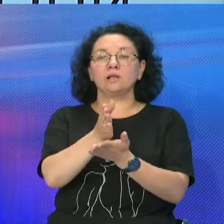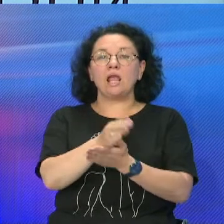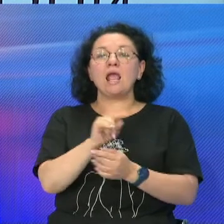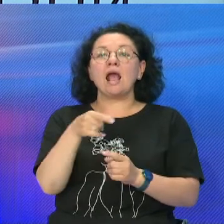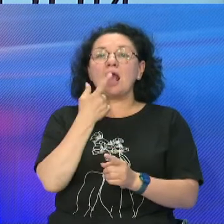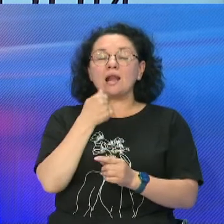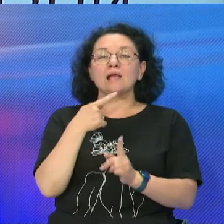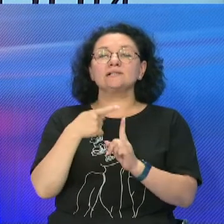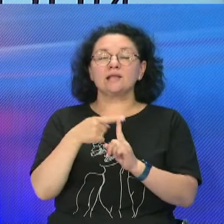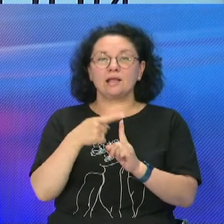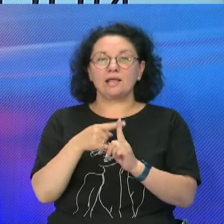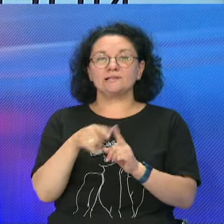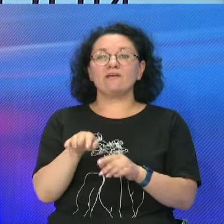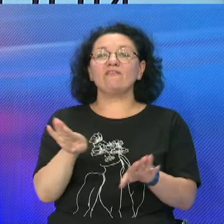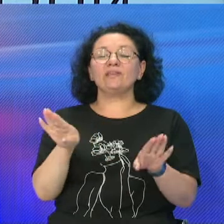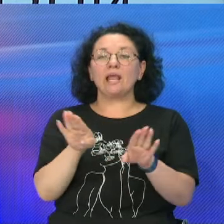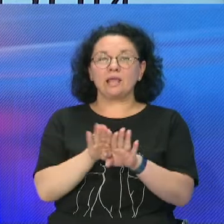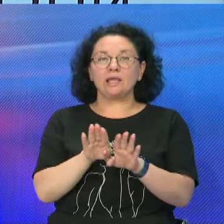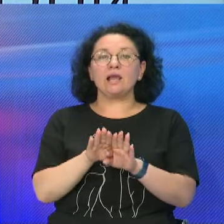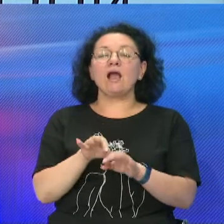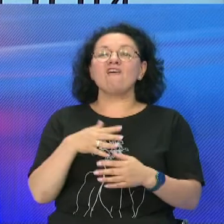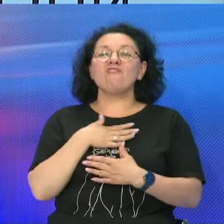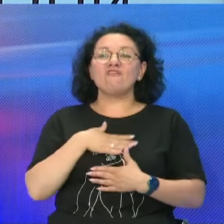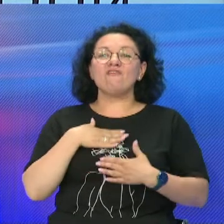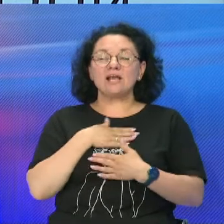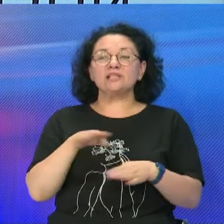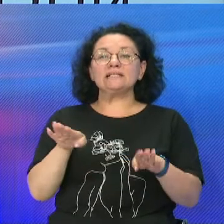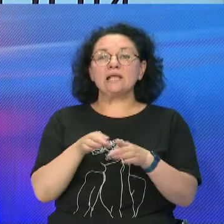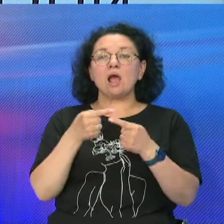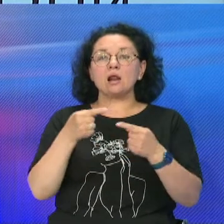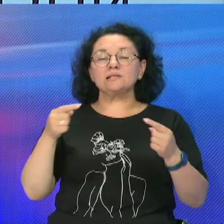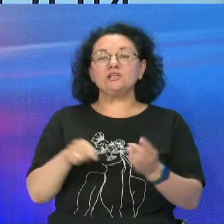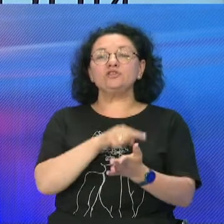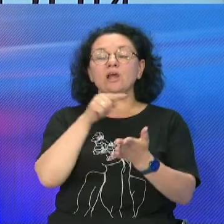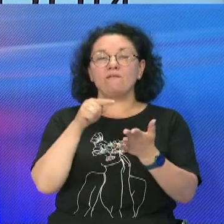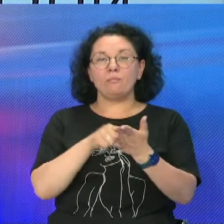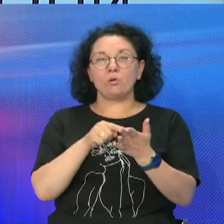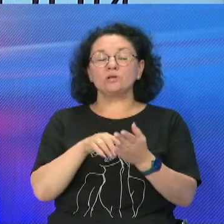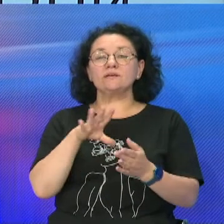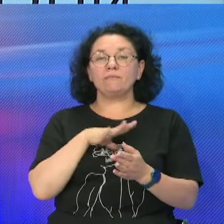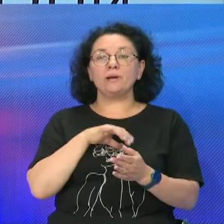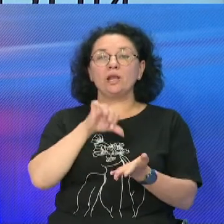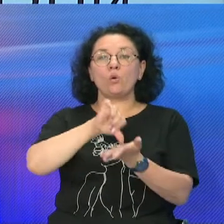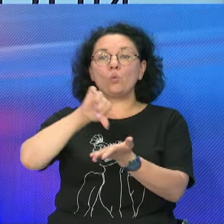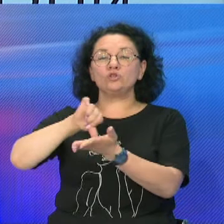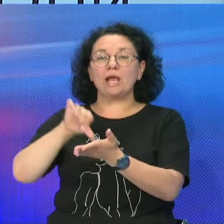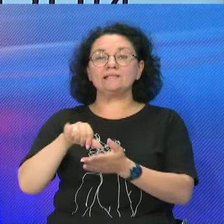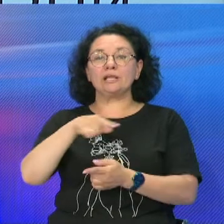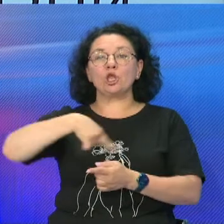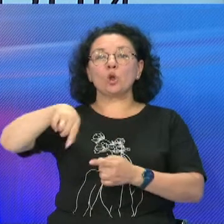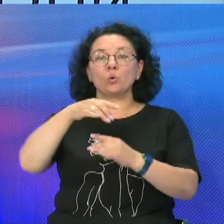шар вона как рыжим у провод на steam важности найдено step это не вели розмова подельники круглого стола угро днях это работники